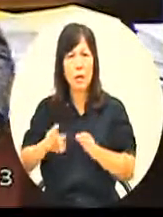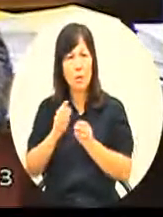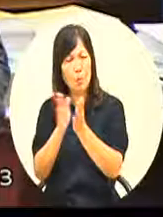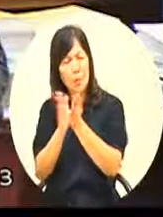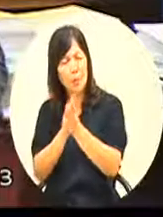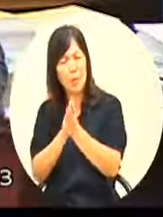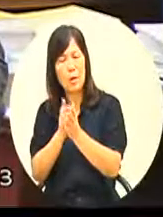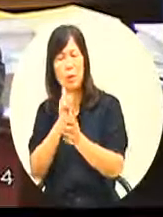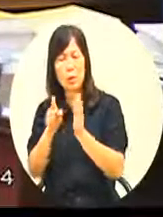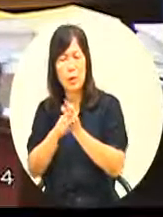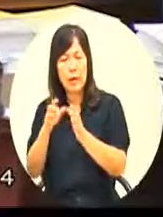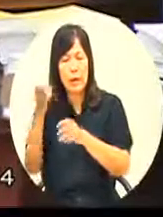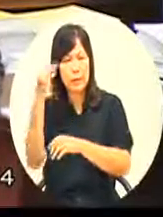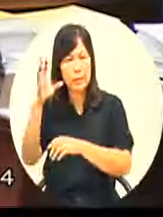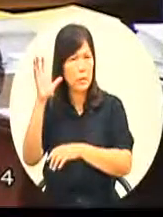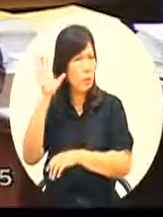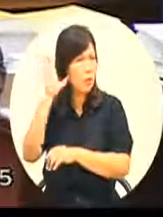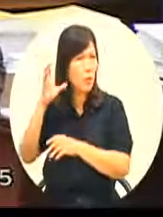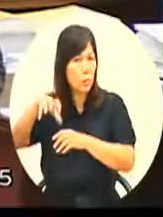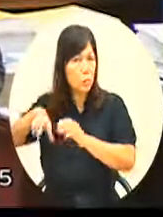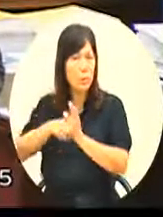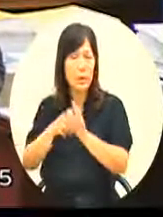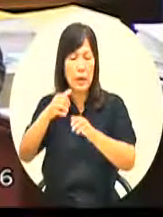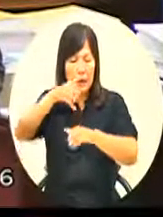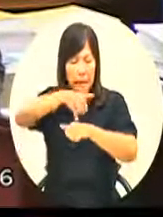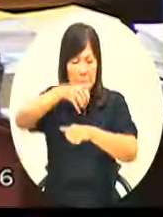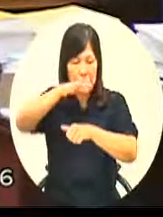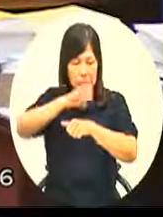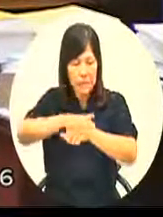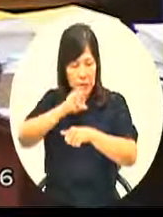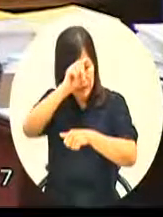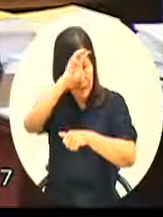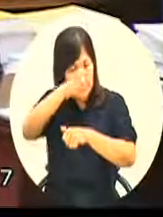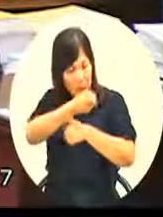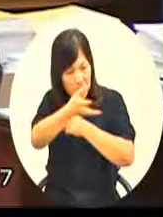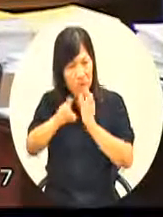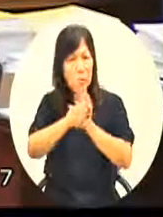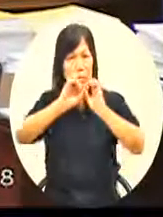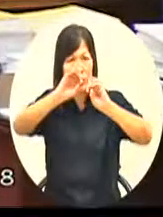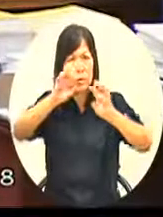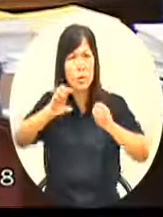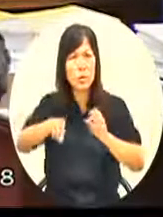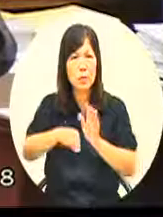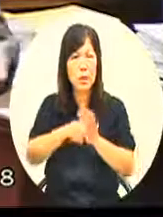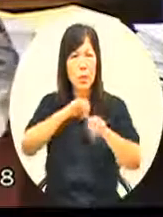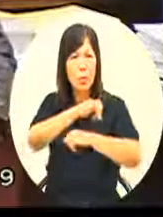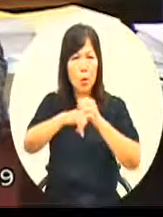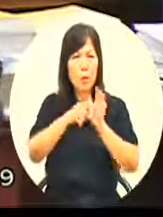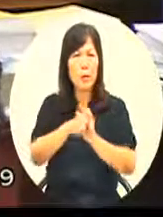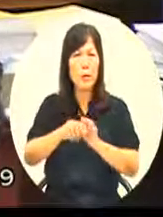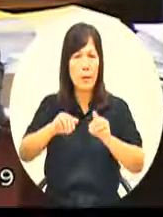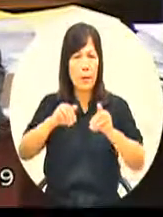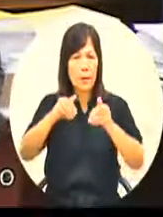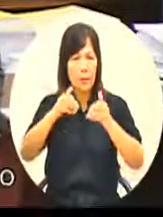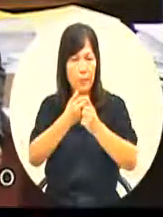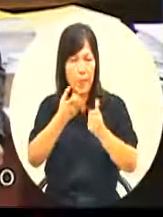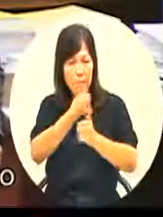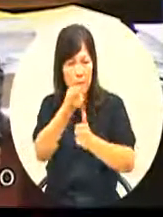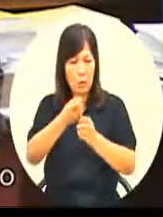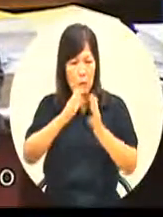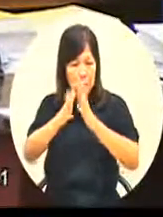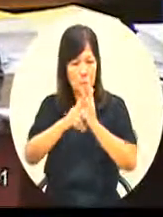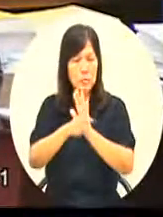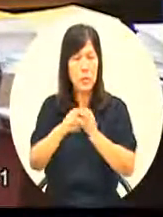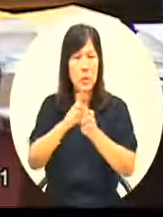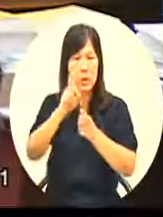闻节，像我们登革热的宣导的一个活动，一个反统战的活动，不到10万块的活